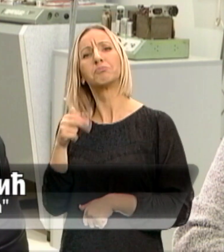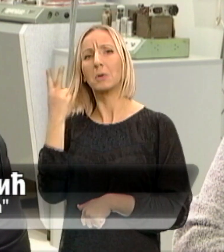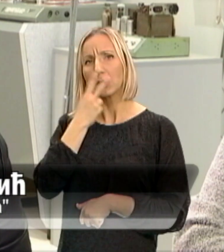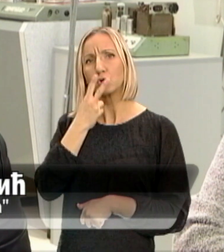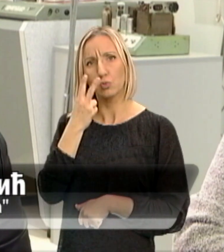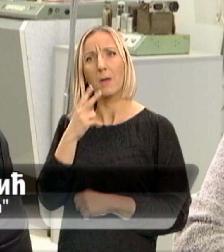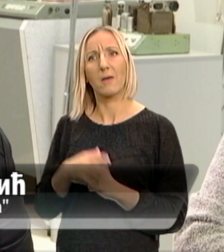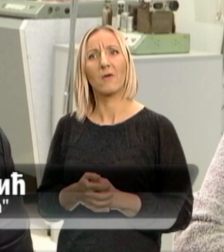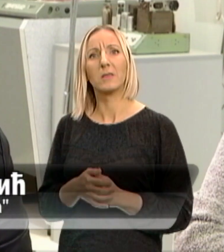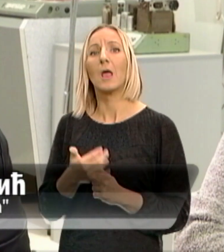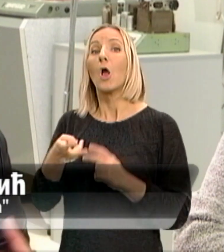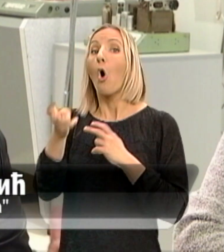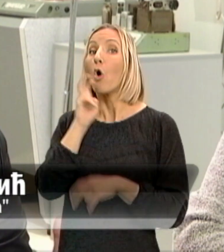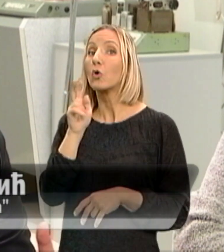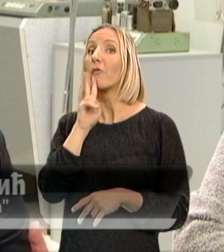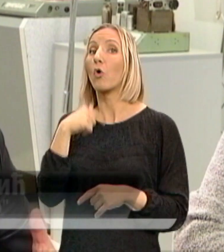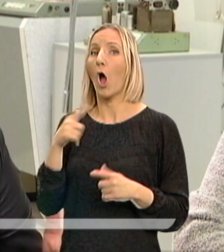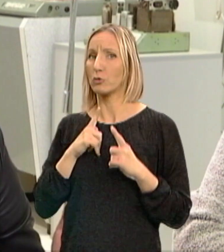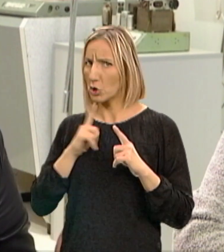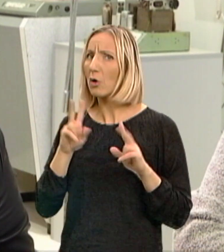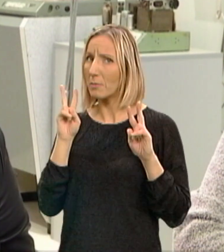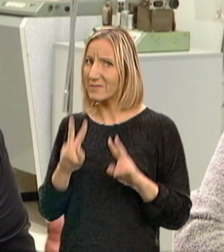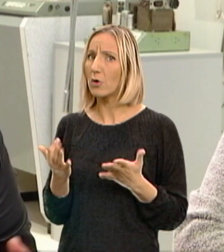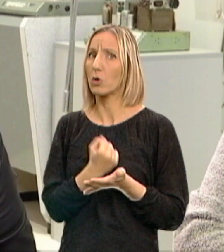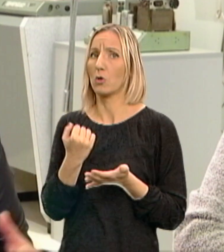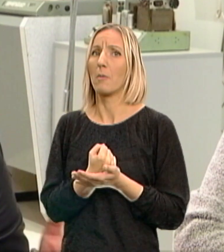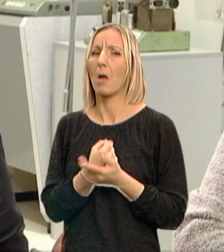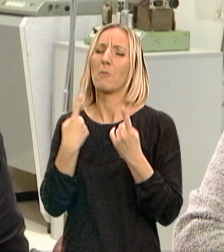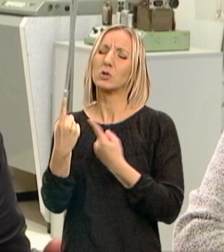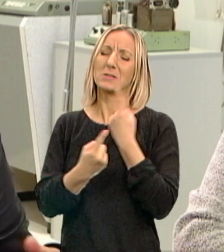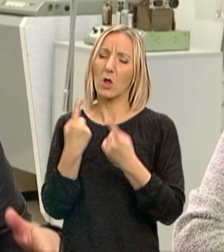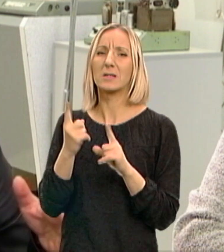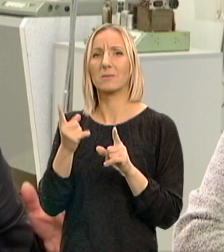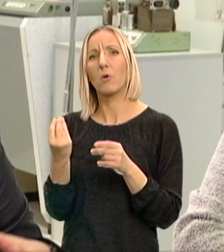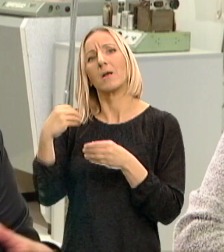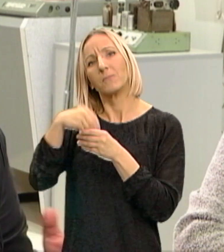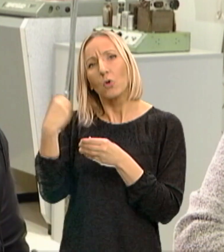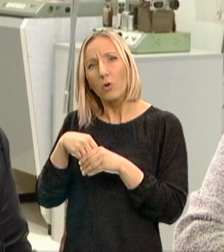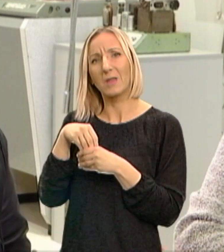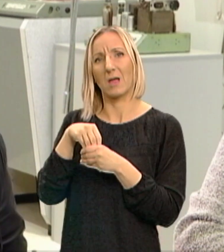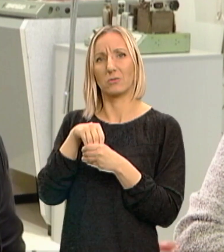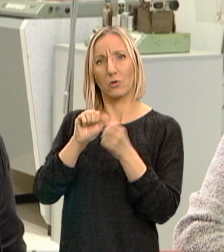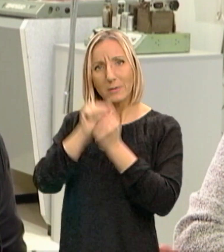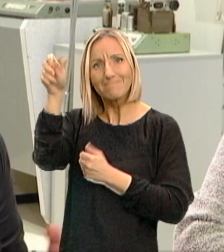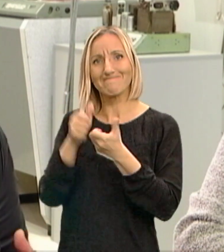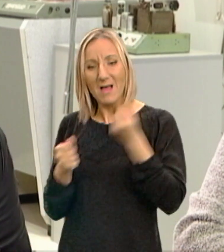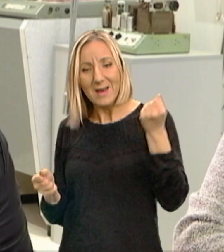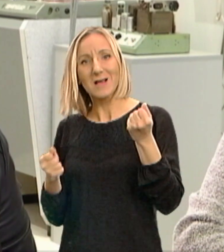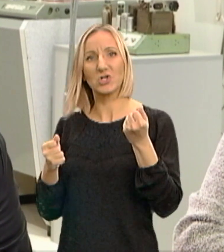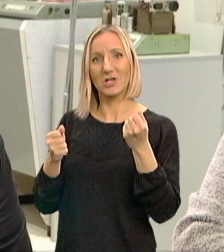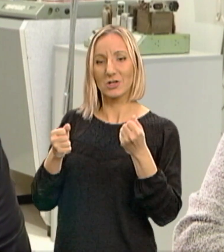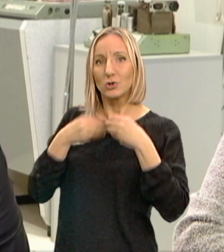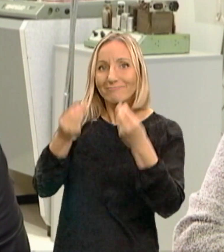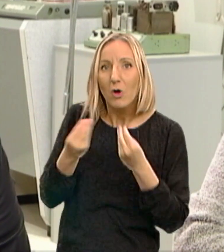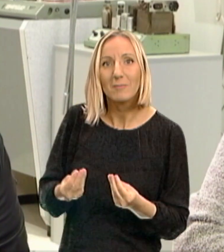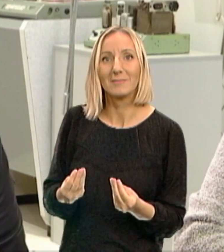onakav kakav mi je zaista potreban. Naravno da postoje situacije koje moraš dodatno da procesuiraš, da raširiš priču i tako dalje, ali sve u